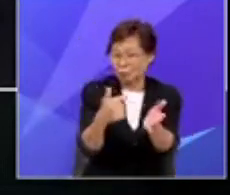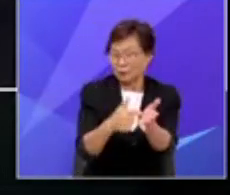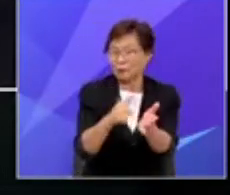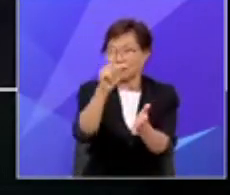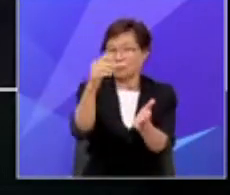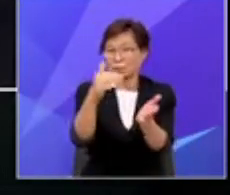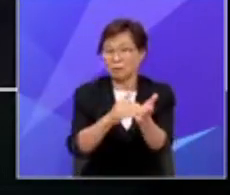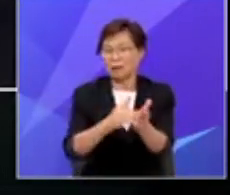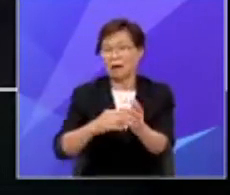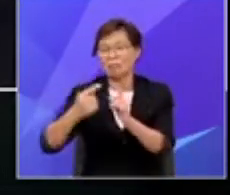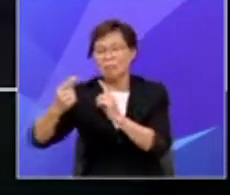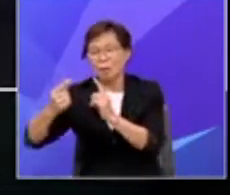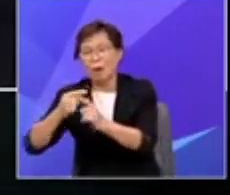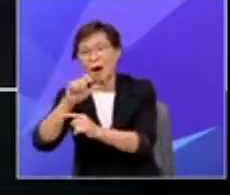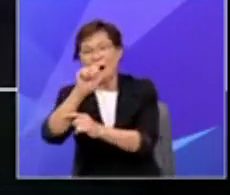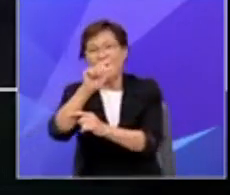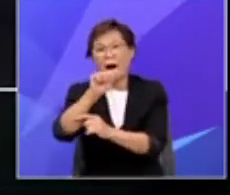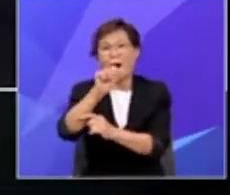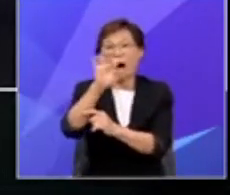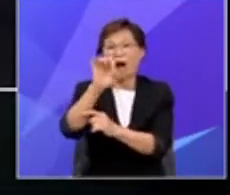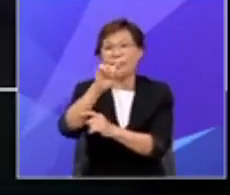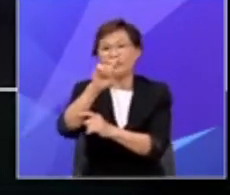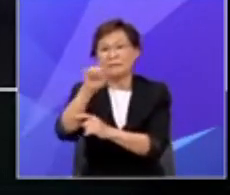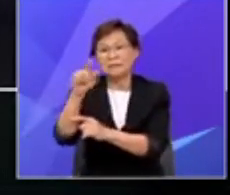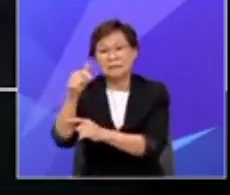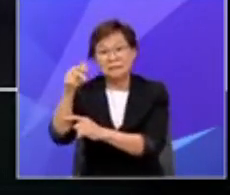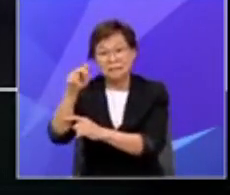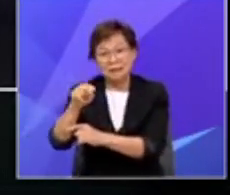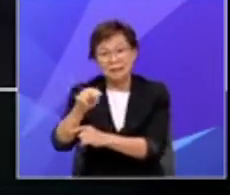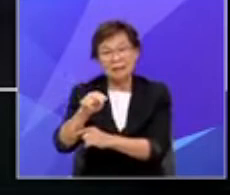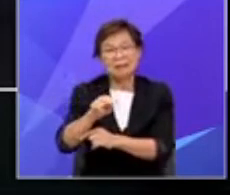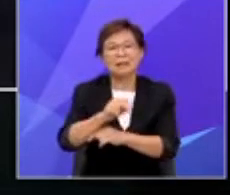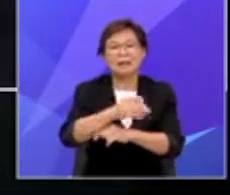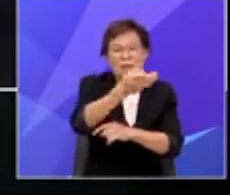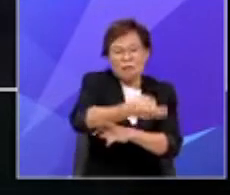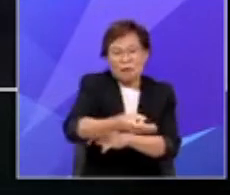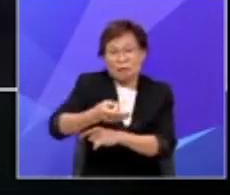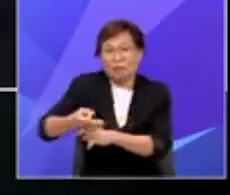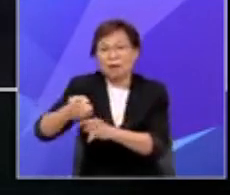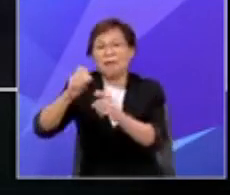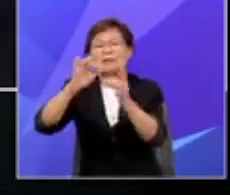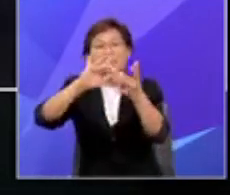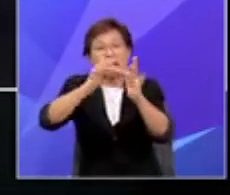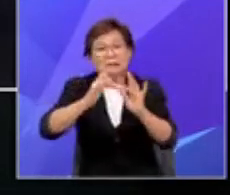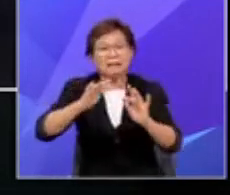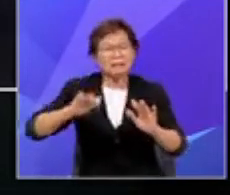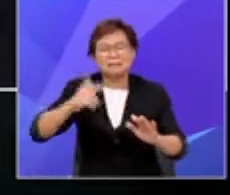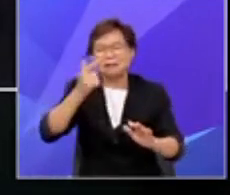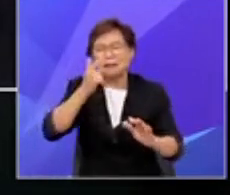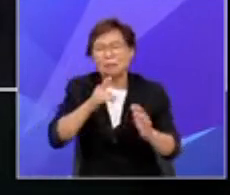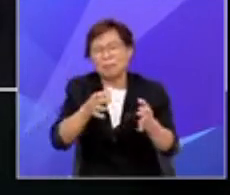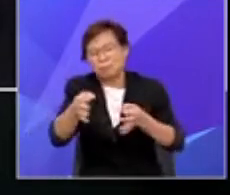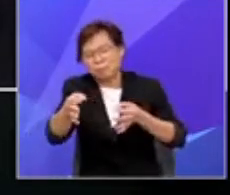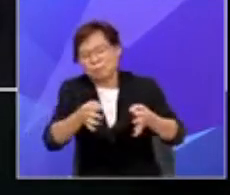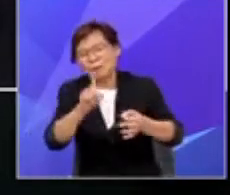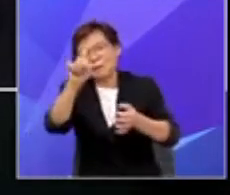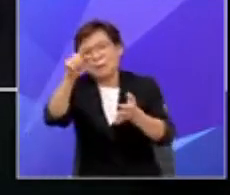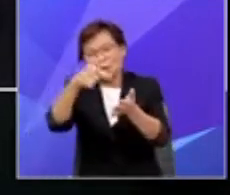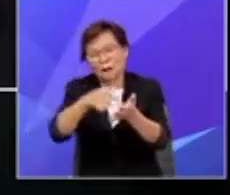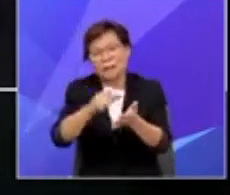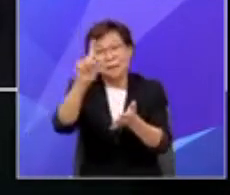oleh Once also tadi infrastruktur digital yang tidak saya tidak akan menguraikan tapi ada satu lagi